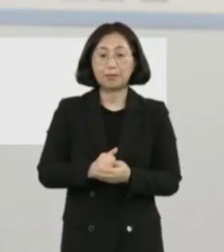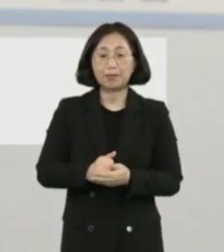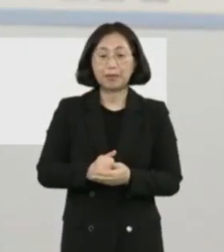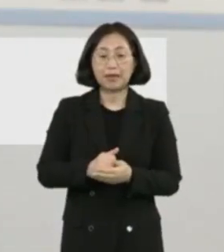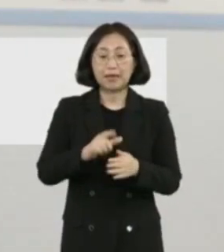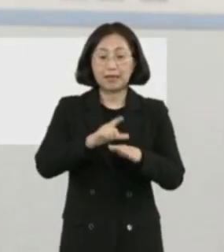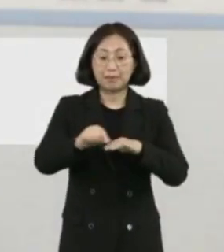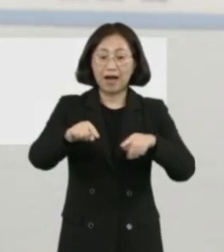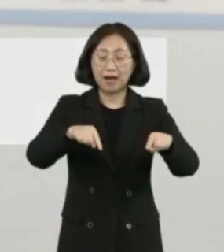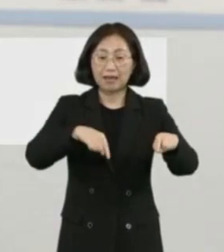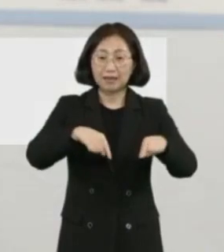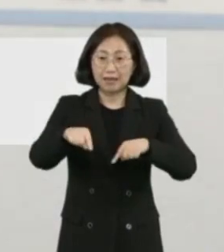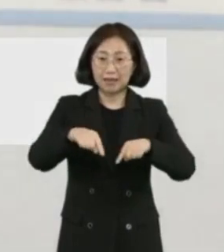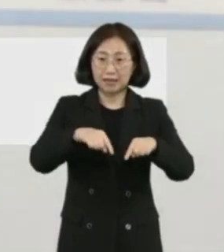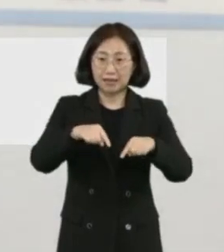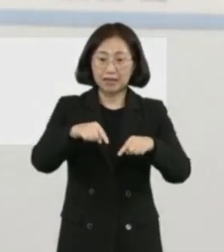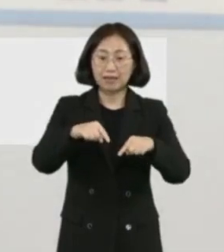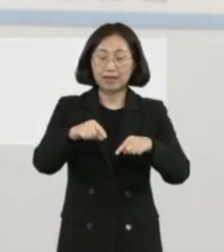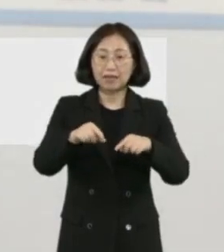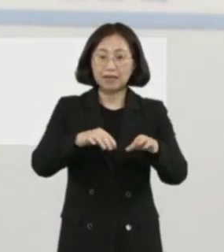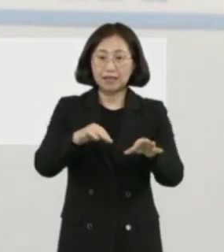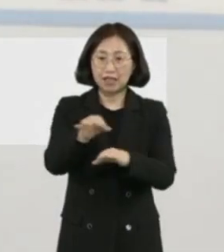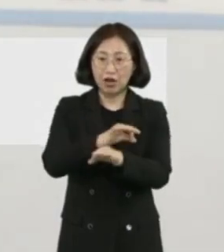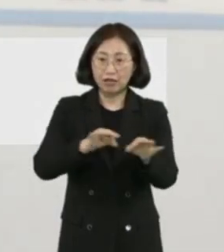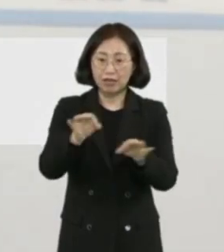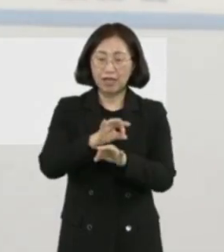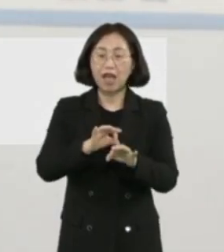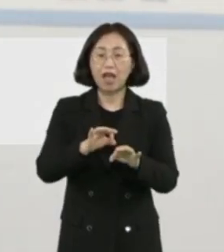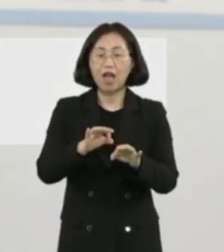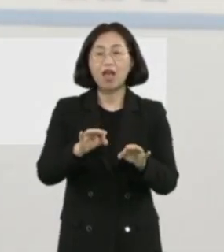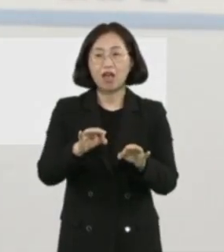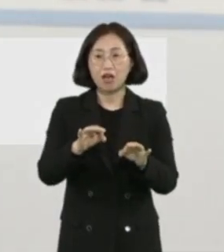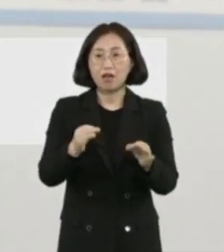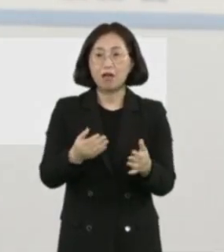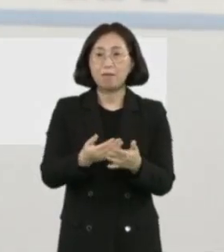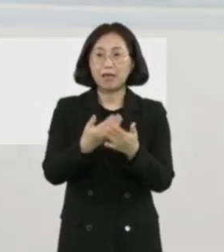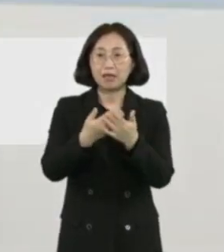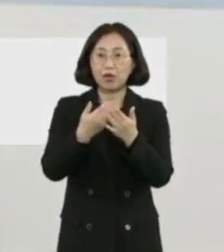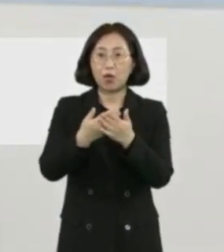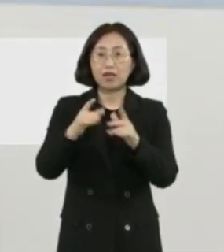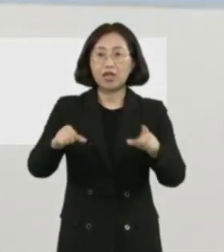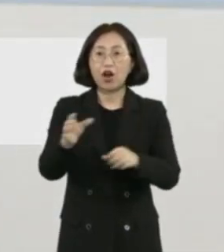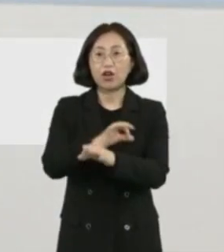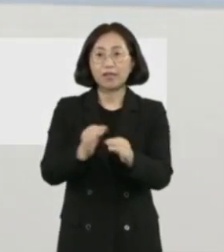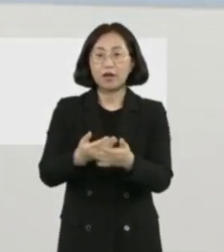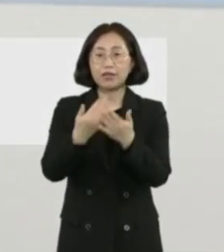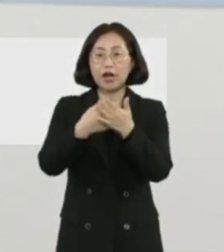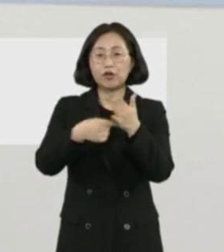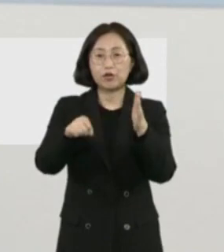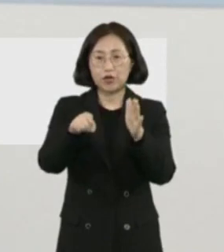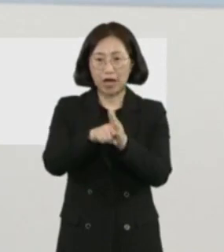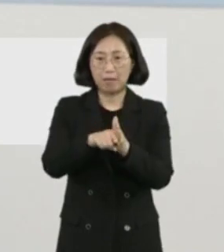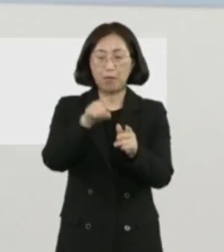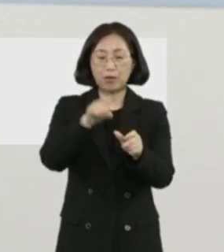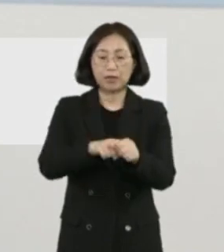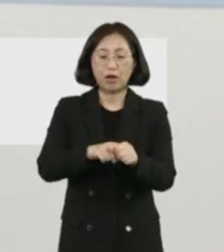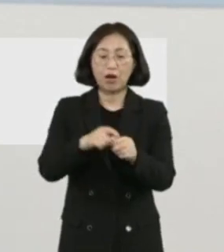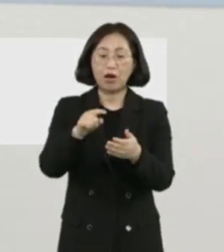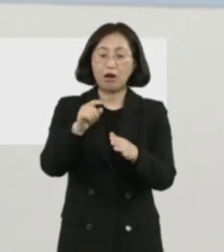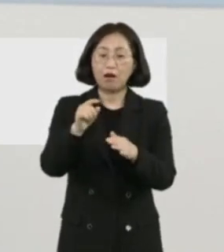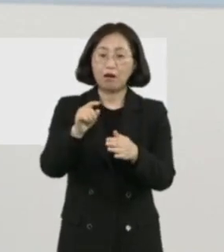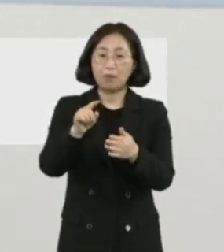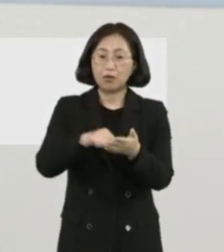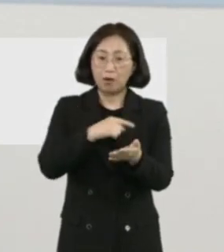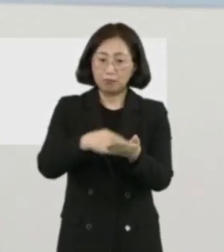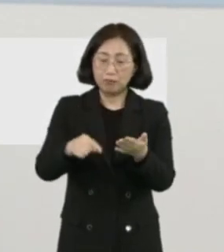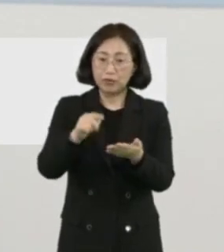열악한 지방재정 보완과 지역경제 활성화를 위해서 추진을 하는 거고요. 답례품까지 제공을 하다 보면은